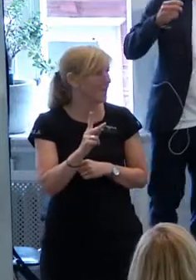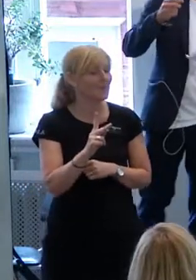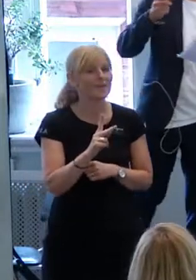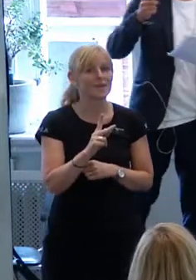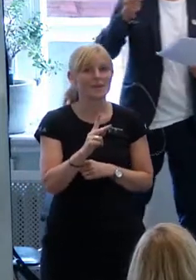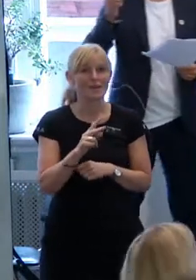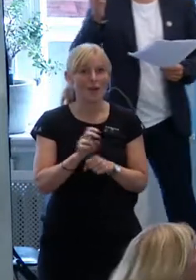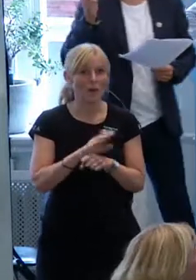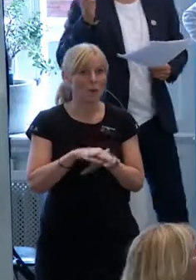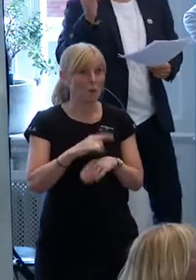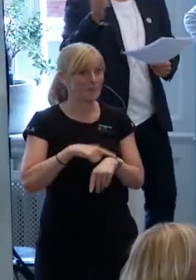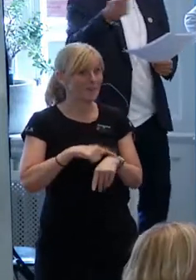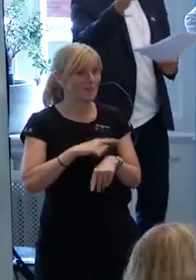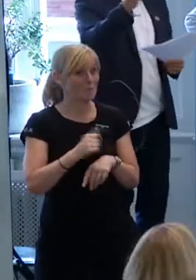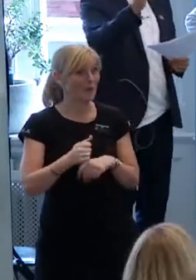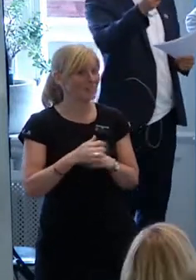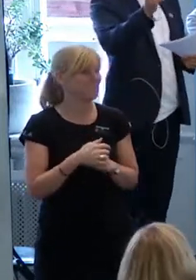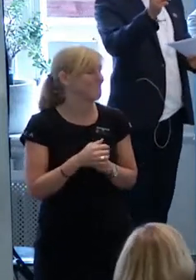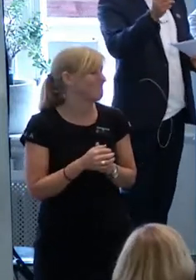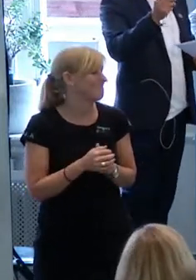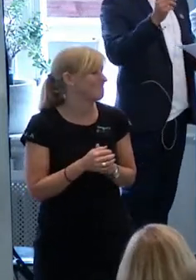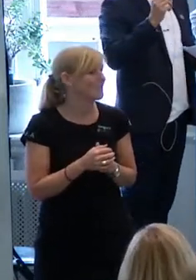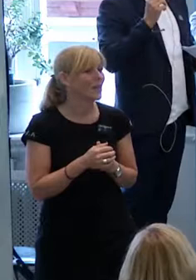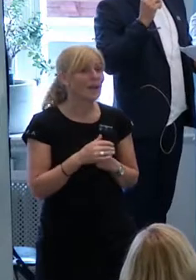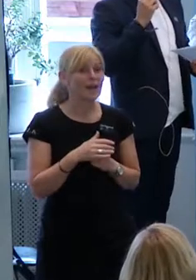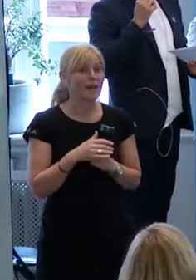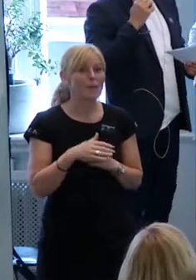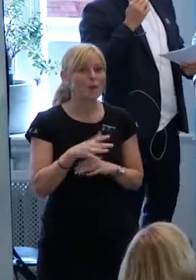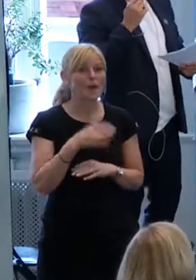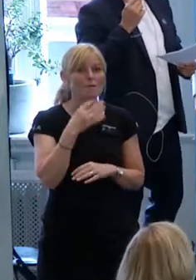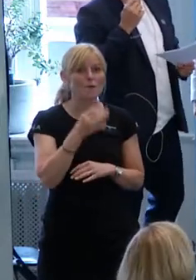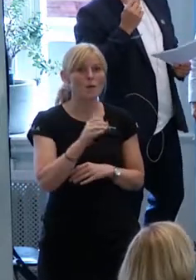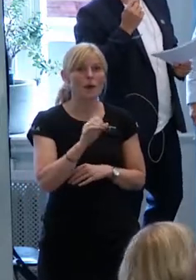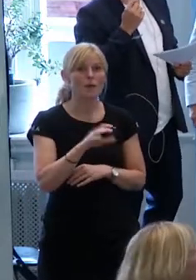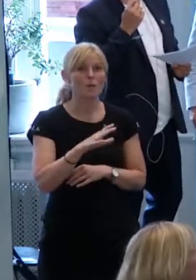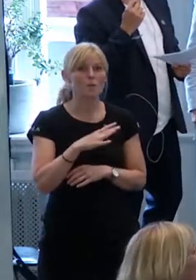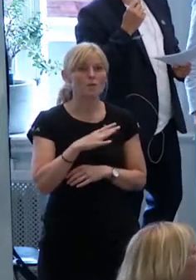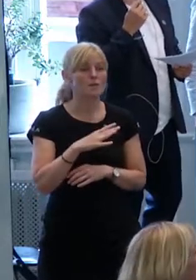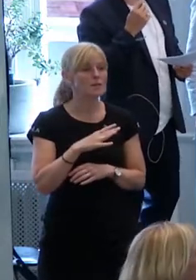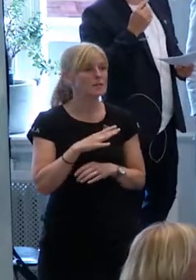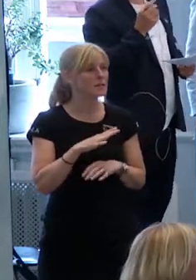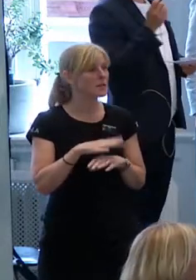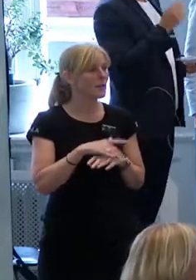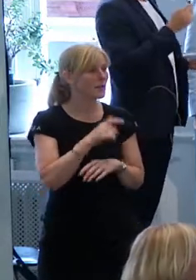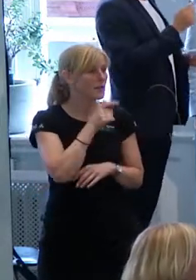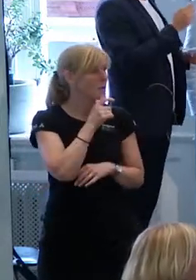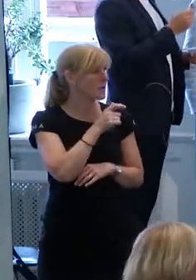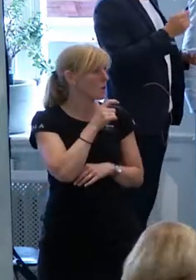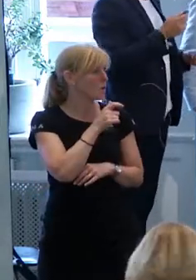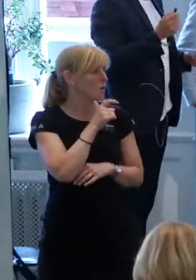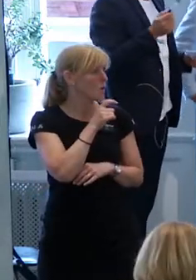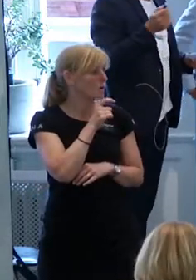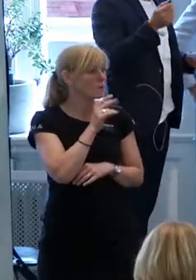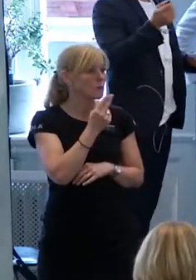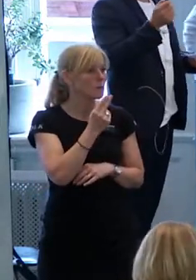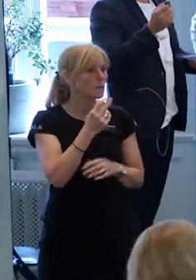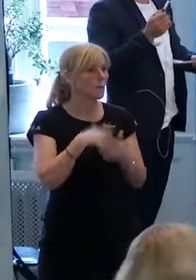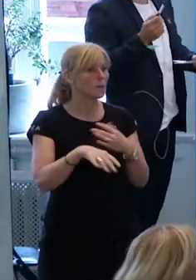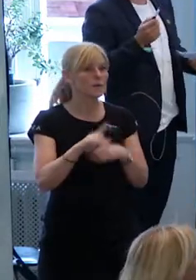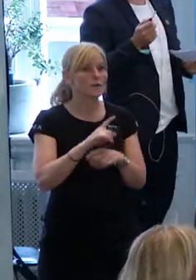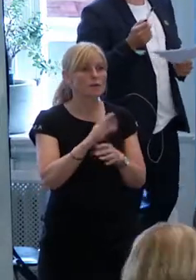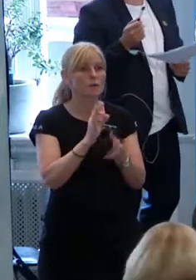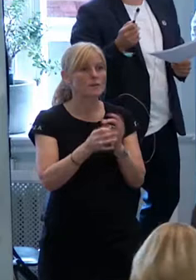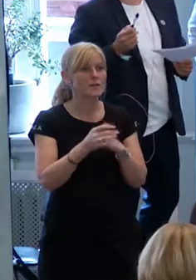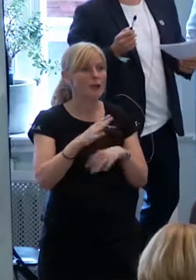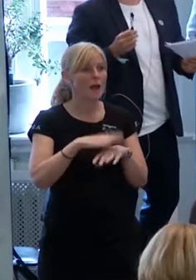Nej, så jag har koll på tiden. Med frågan om det finns någon liten handmick. För under tiden de